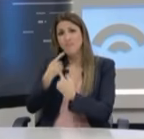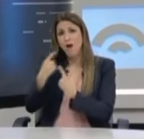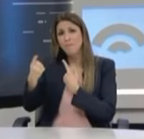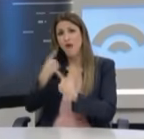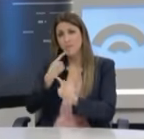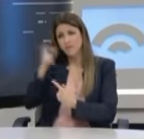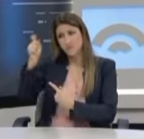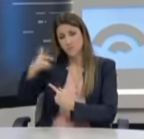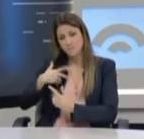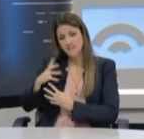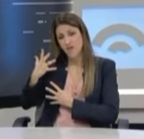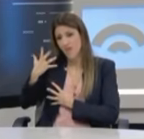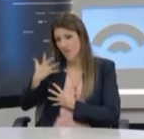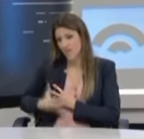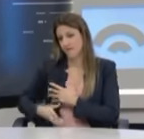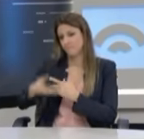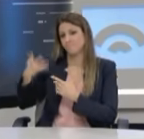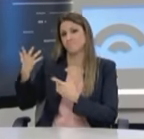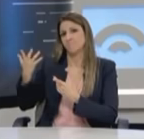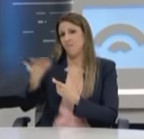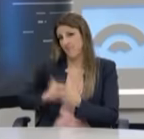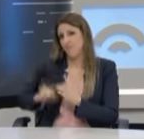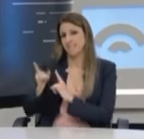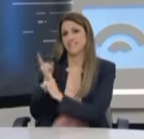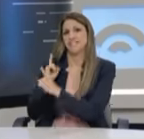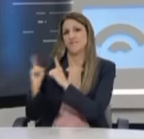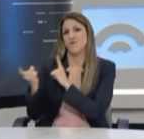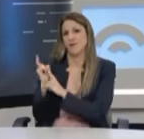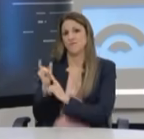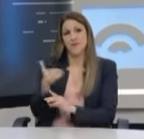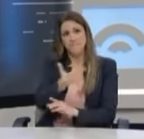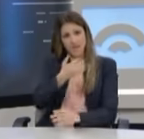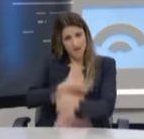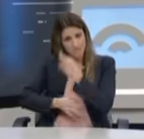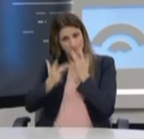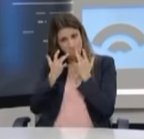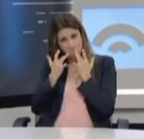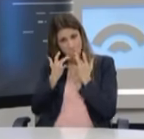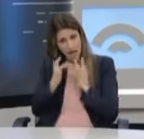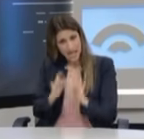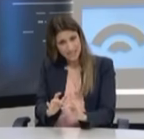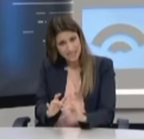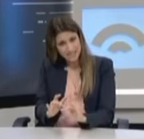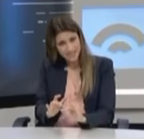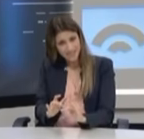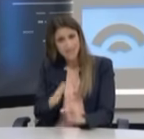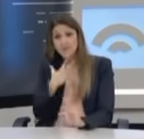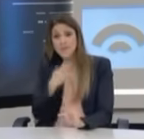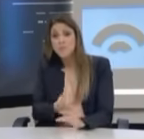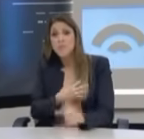την υπερασπίστηκε με πάθος. Δεν μας εξήγησε ποτέ όμως γιατί παραιτήθηκε από την κυβέρνηση για να παραμείνει στην κυβέρνηση ο κ.